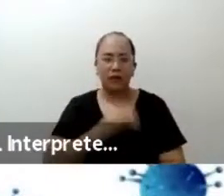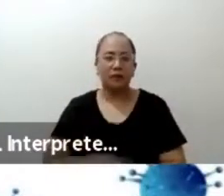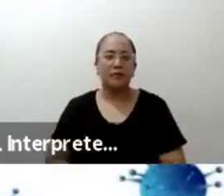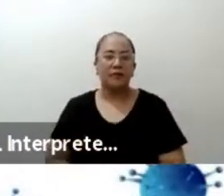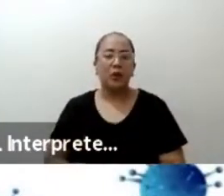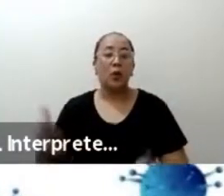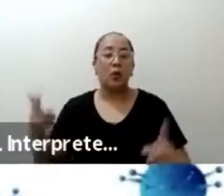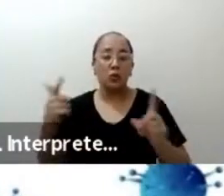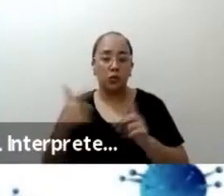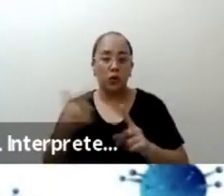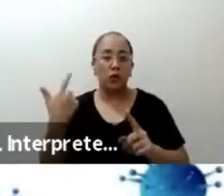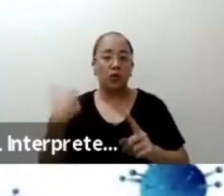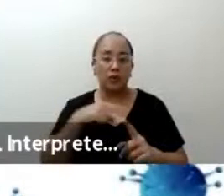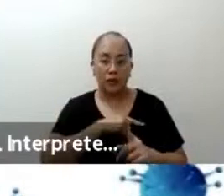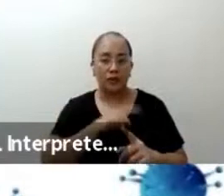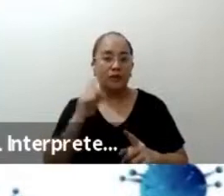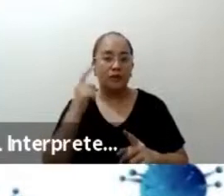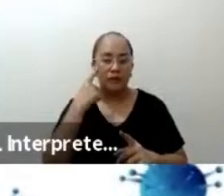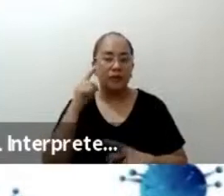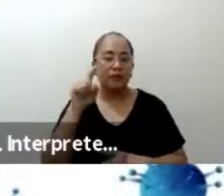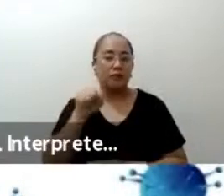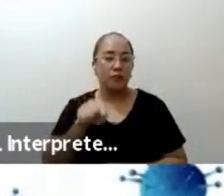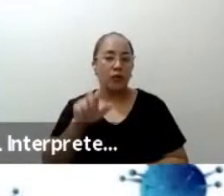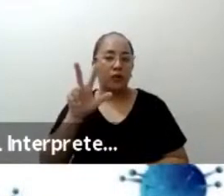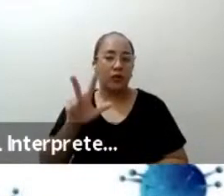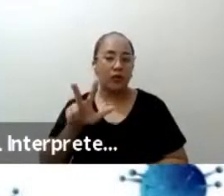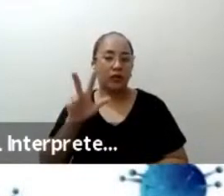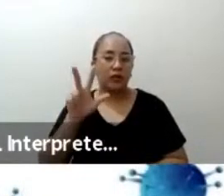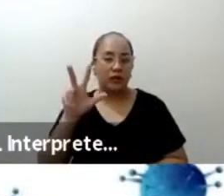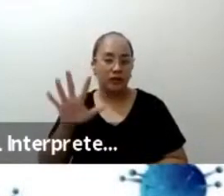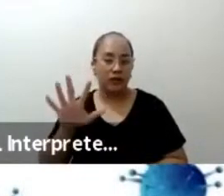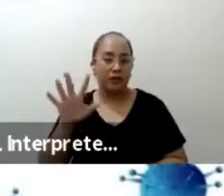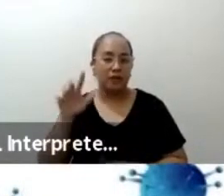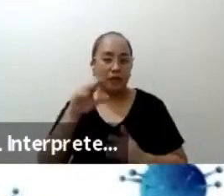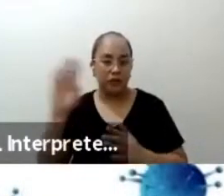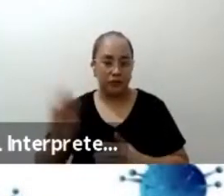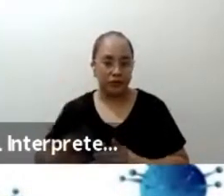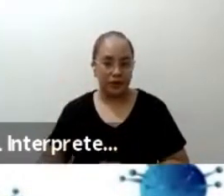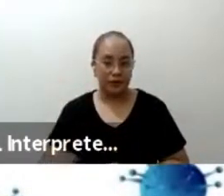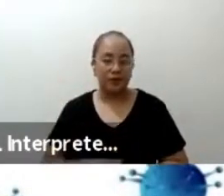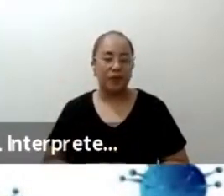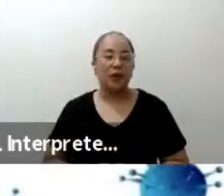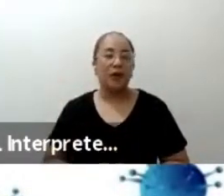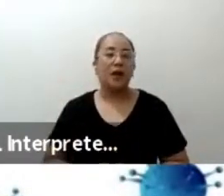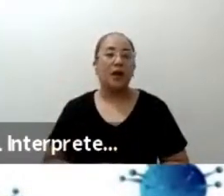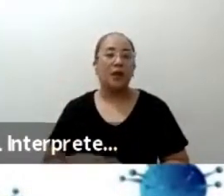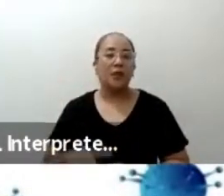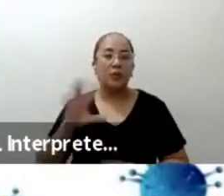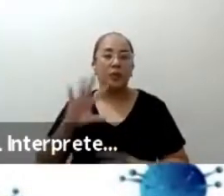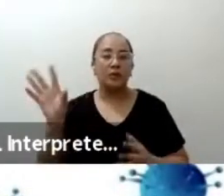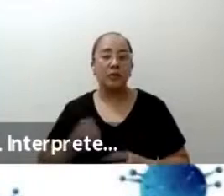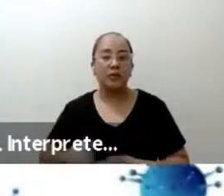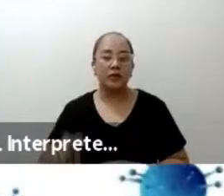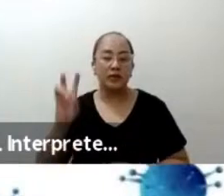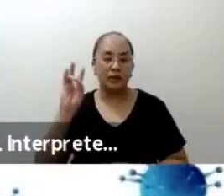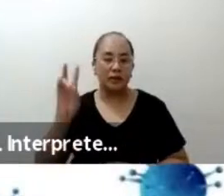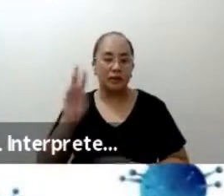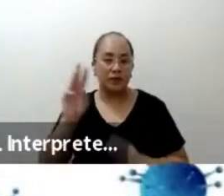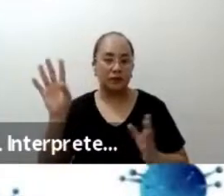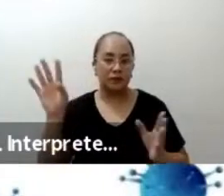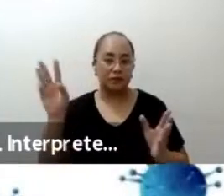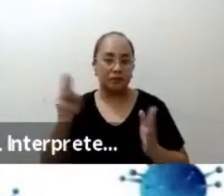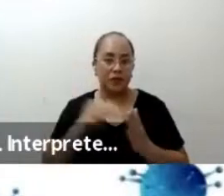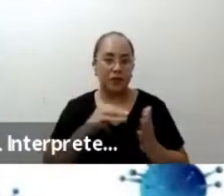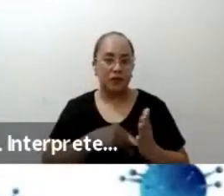ng ating pamahalaan, it's 0.35%. And as a percentage of 70 million with at least